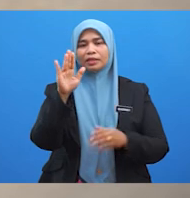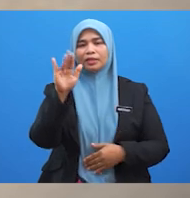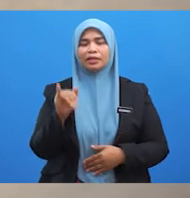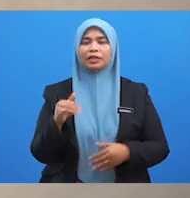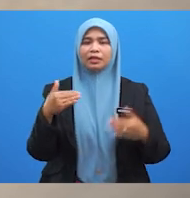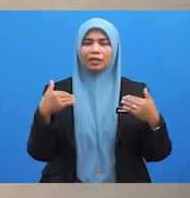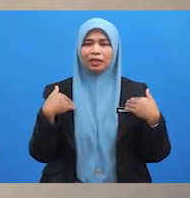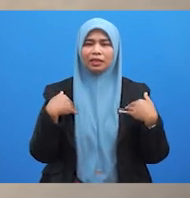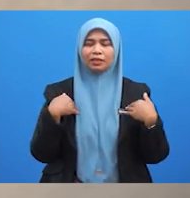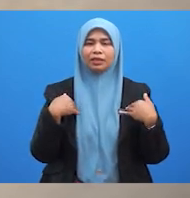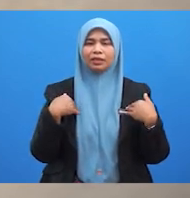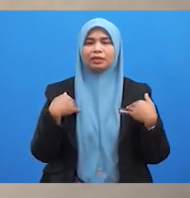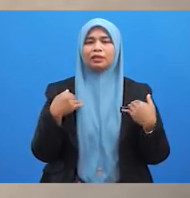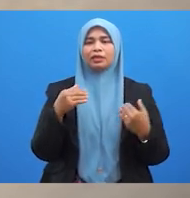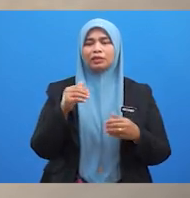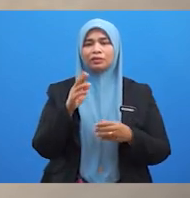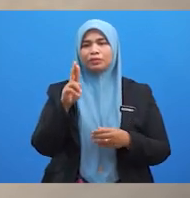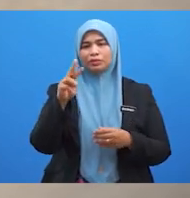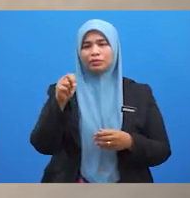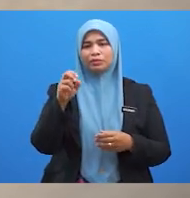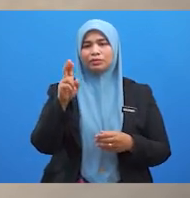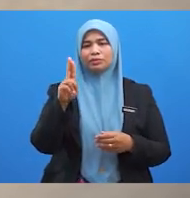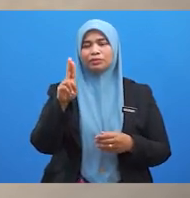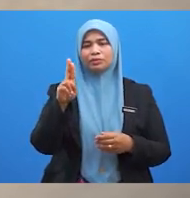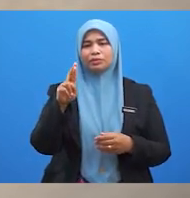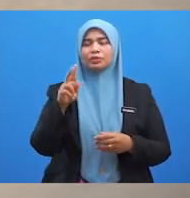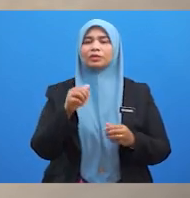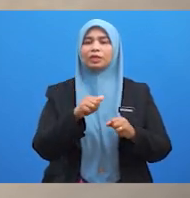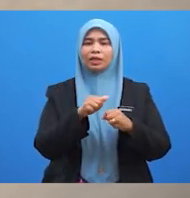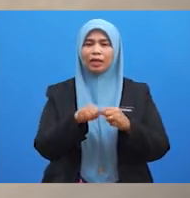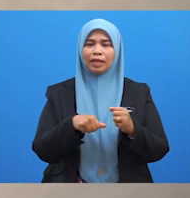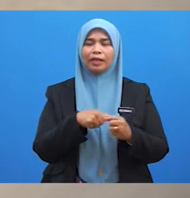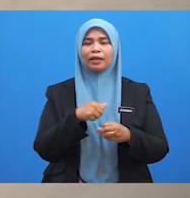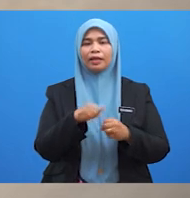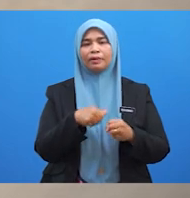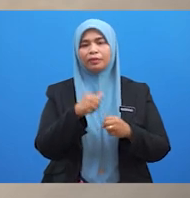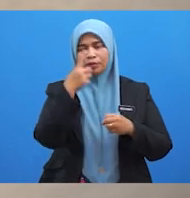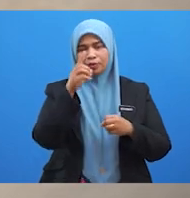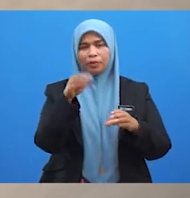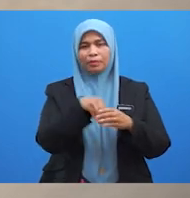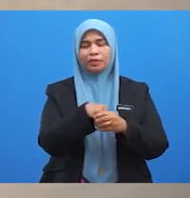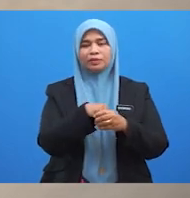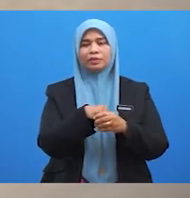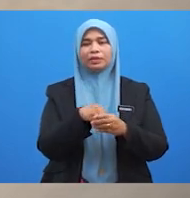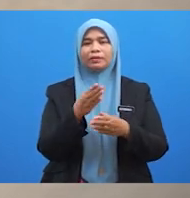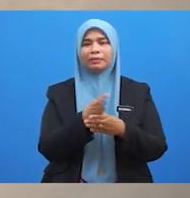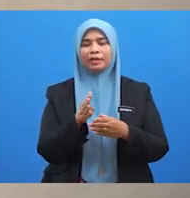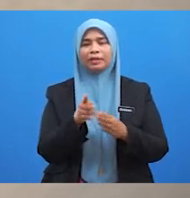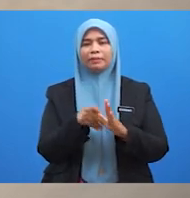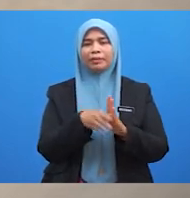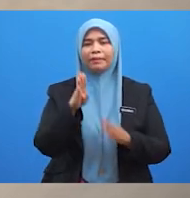mempunyai unsur-unsur alam untuk dimasukkan dalam bahagian